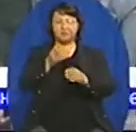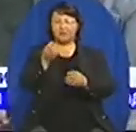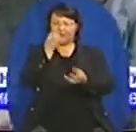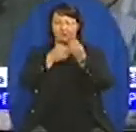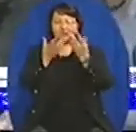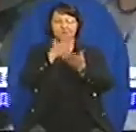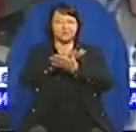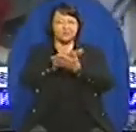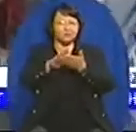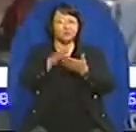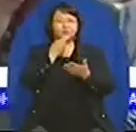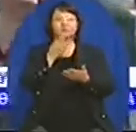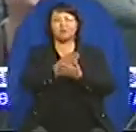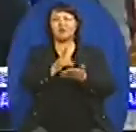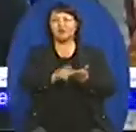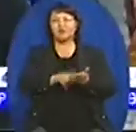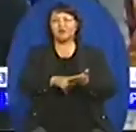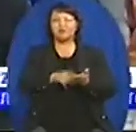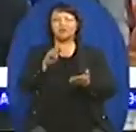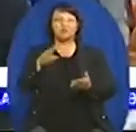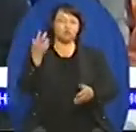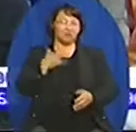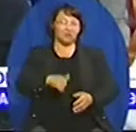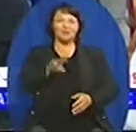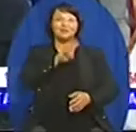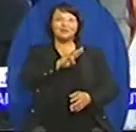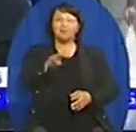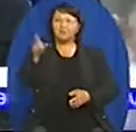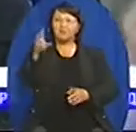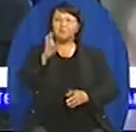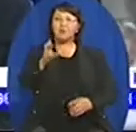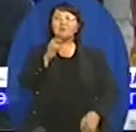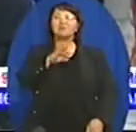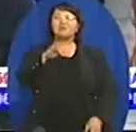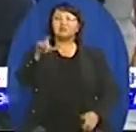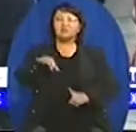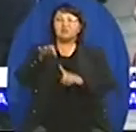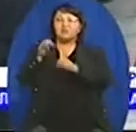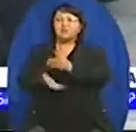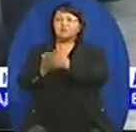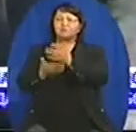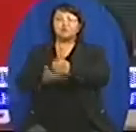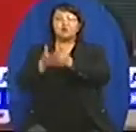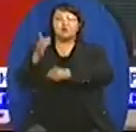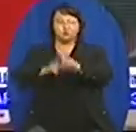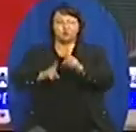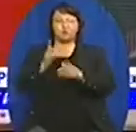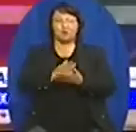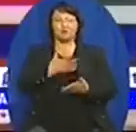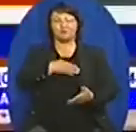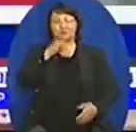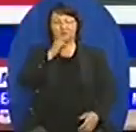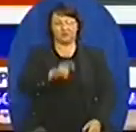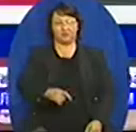Батэрднийг Монгол ардын нам сонгуульд өрсөлдүүлэхээр болсон гэж тус намын дарга Арханга аймагт ажиллах үеэрээ онцолж байлаа. Жинхэнэ